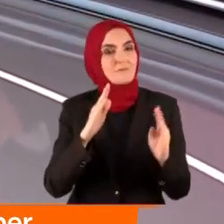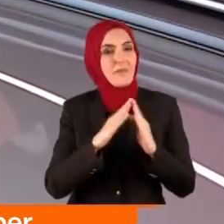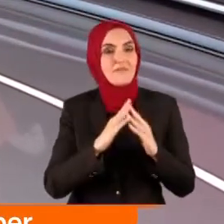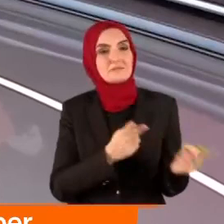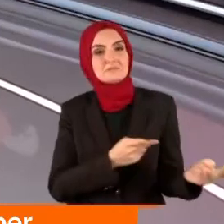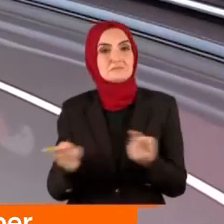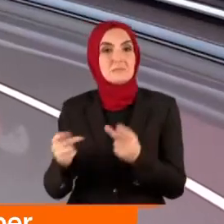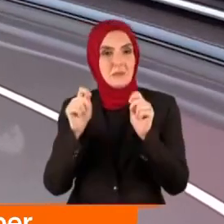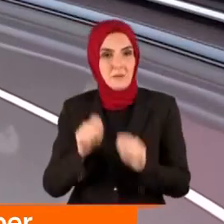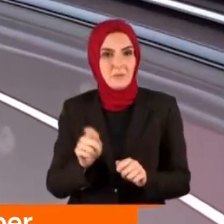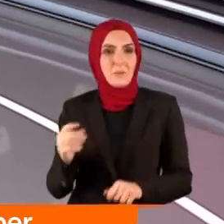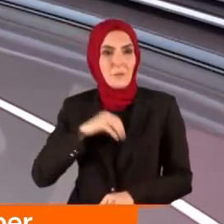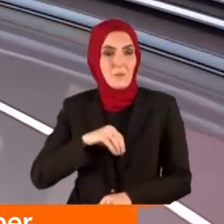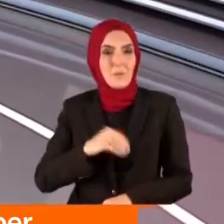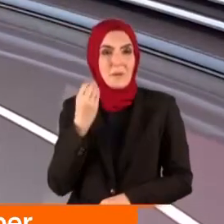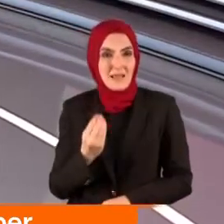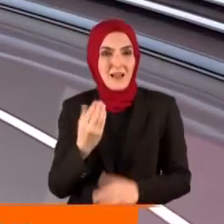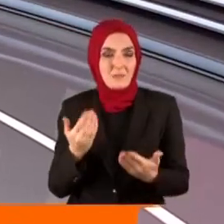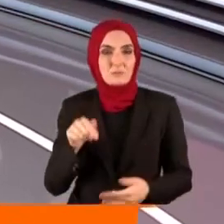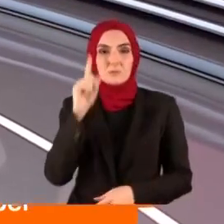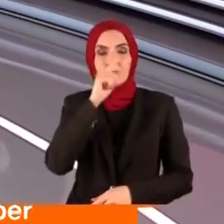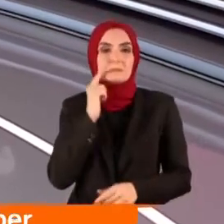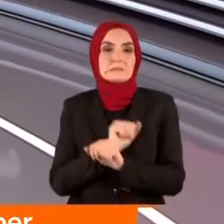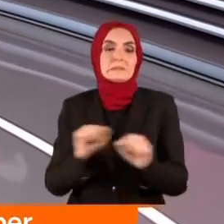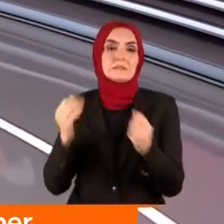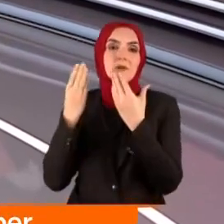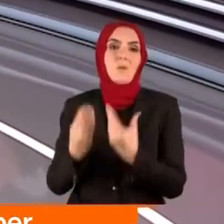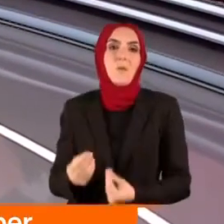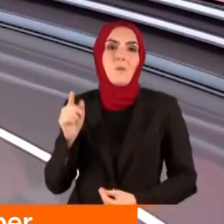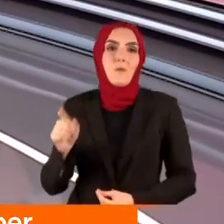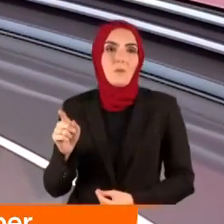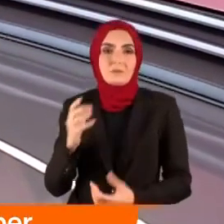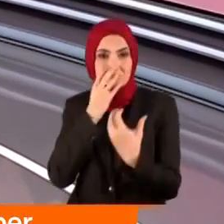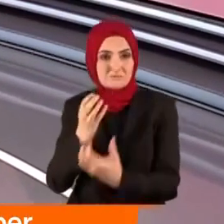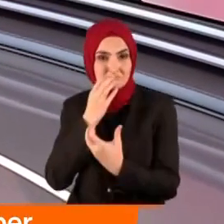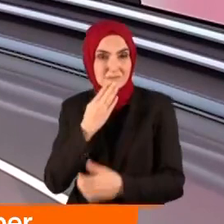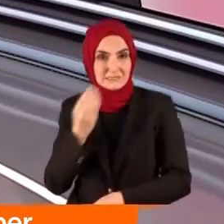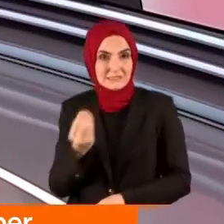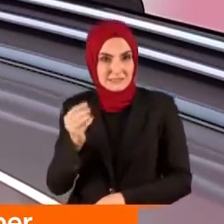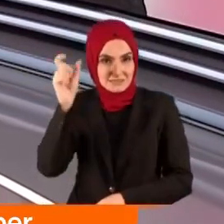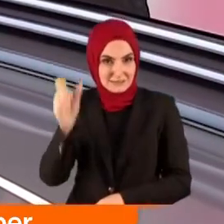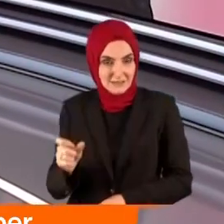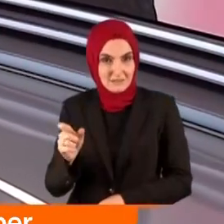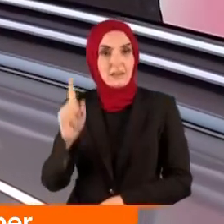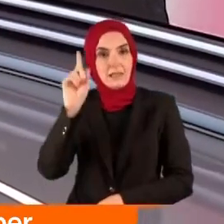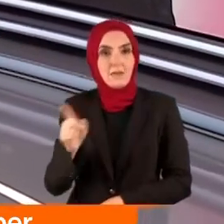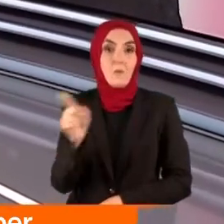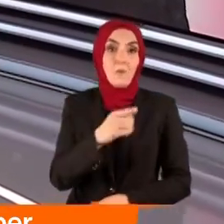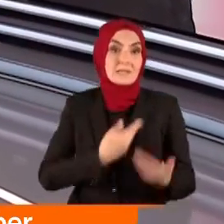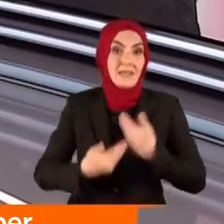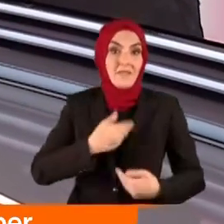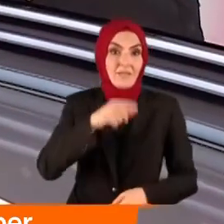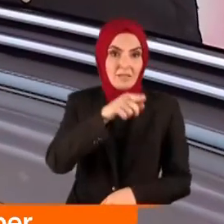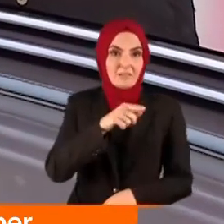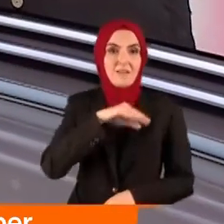oldu. Kol kanat gerdiği o genç iddia o ki onu önce sevgilisiyle nikah masasına oturttu. Ardından da türlü